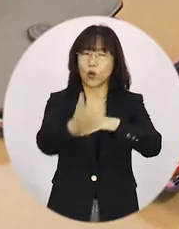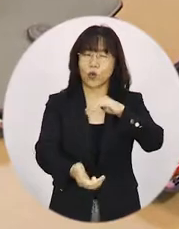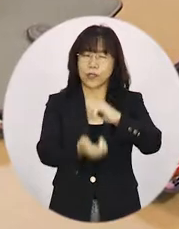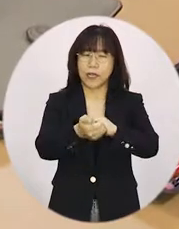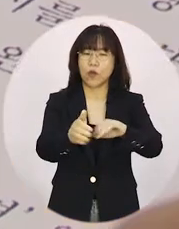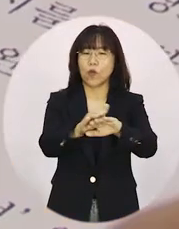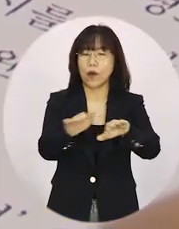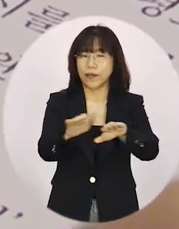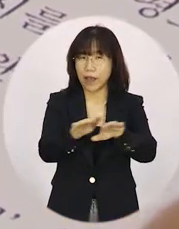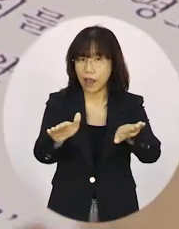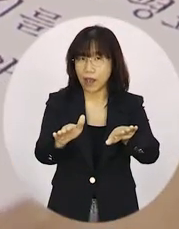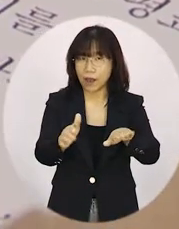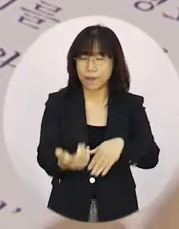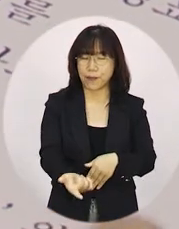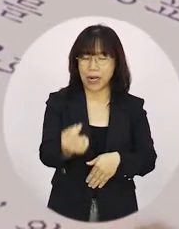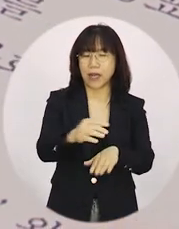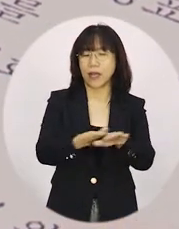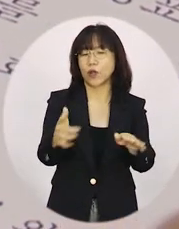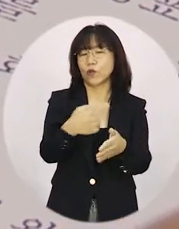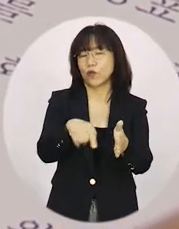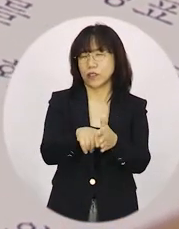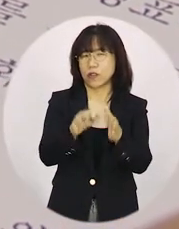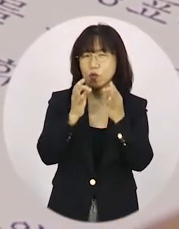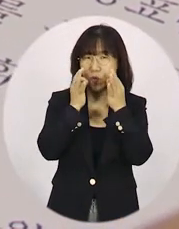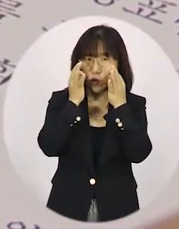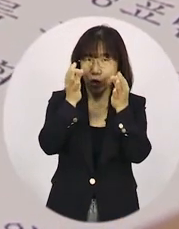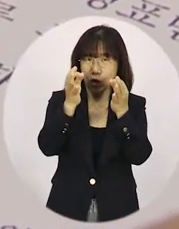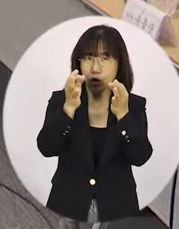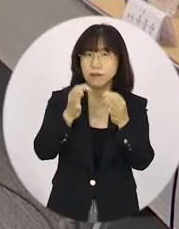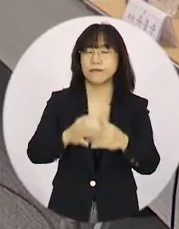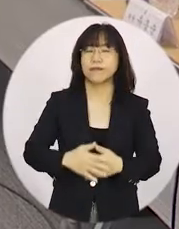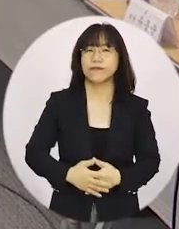있도록 민관 협력 체계를 더욱 공고히 한다는 방침입니다.